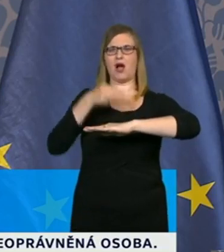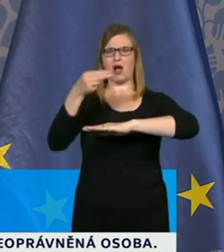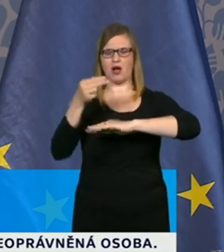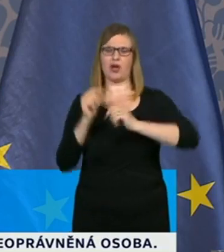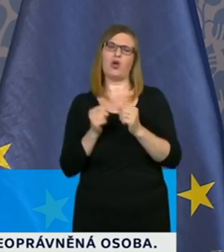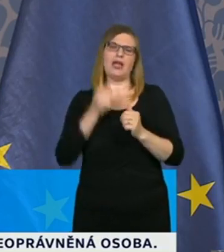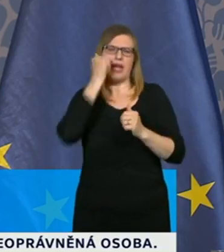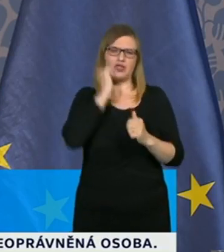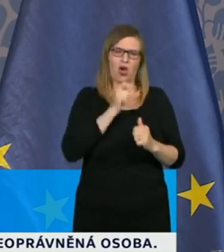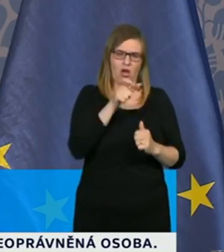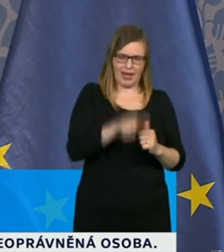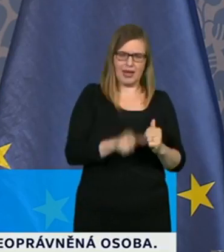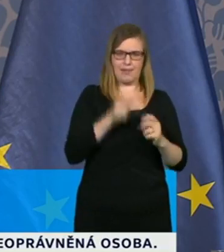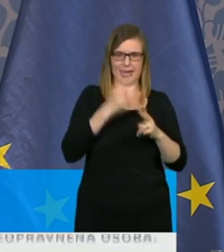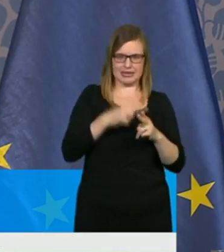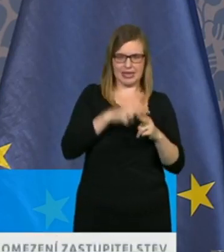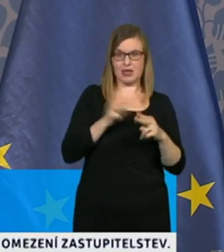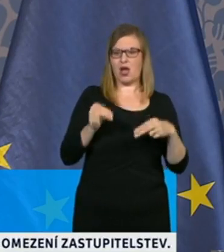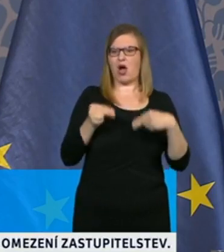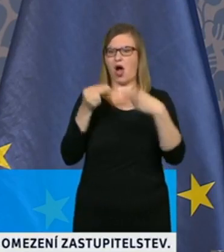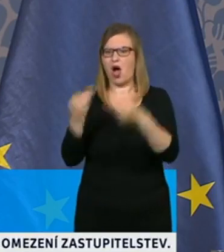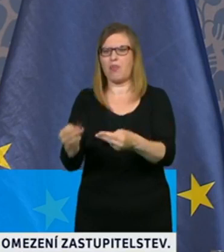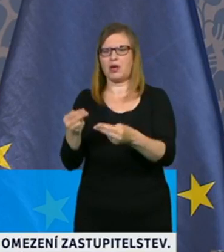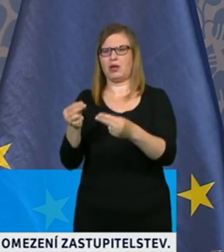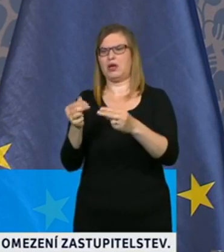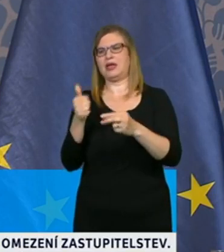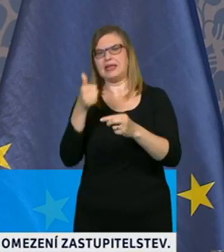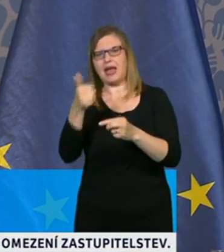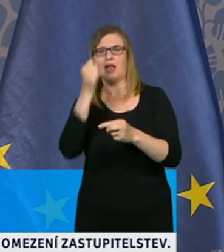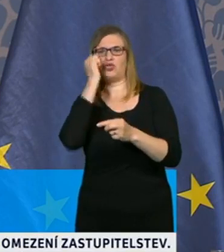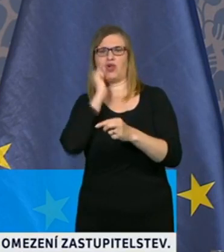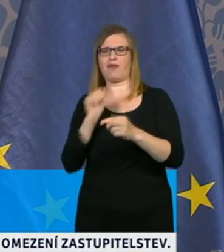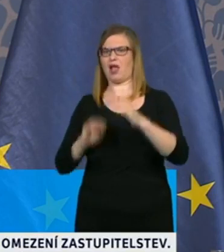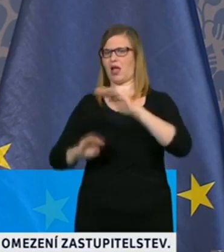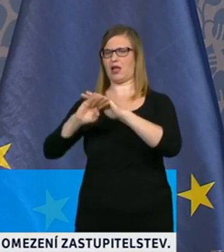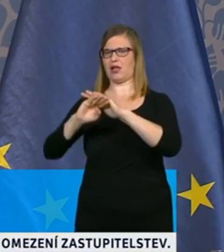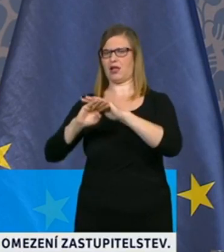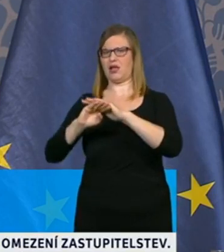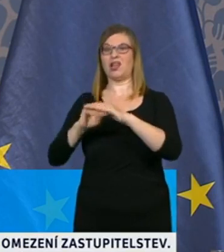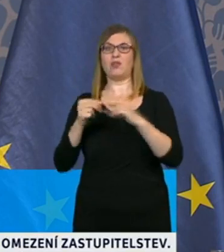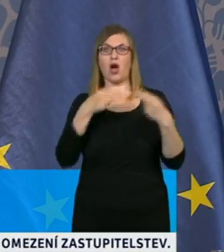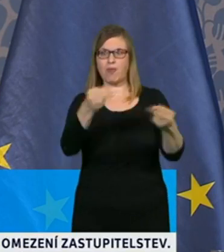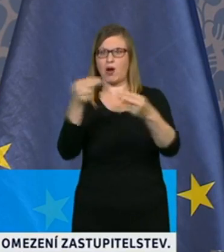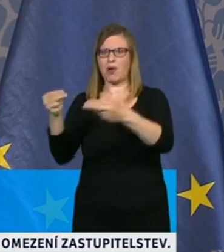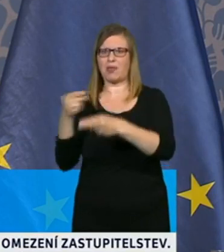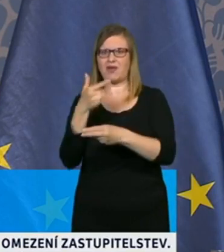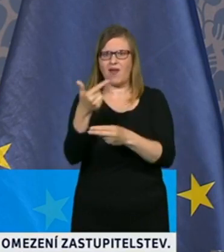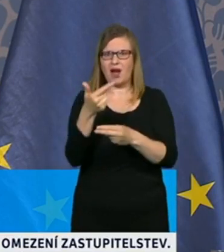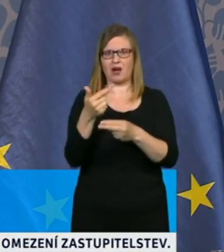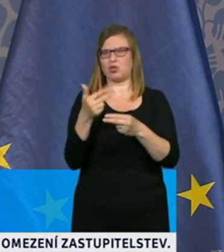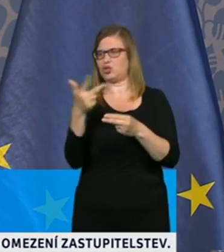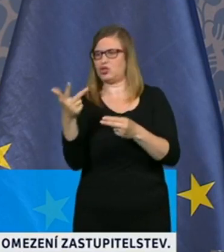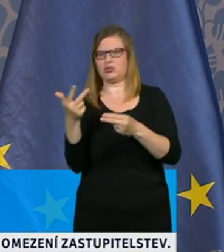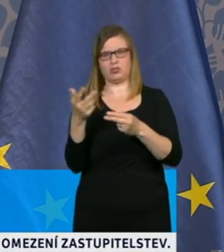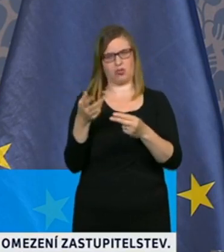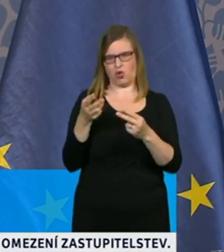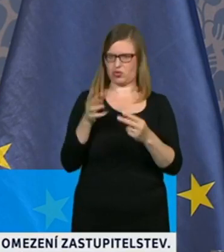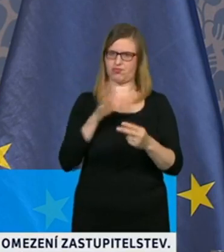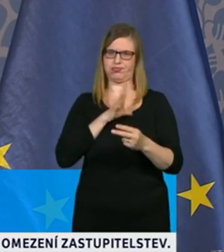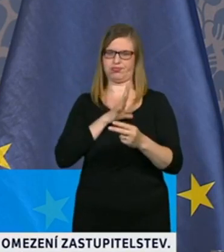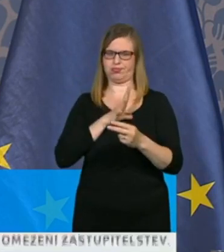schopni zvládnout i těmi opatřeními, které budou v rámci chytré karantény a podobně. Pokud by tam došlo k